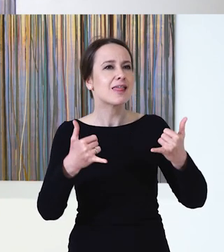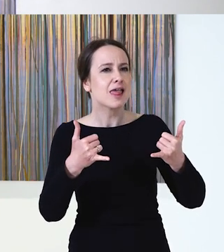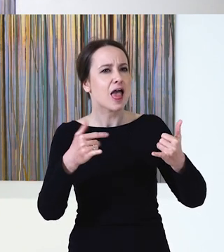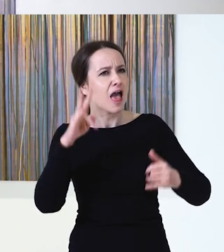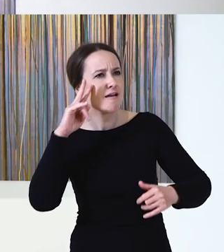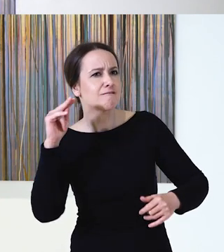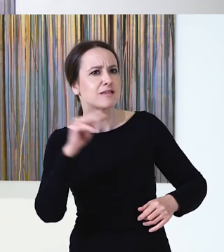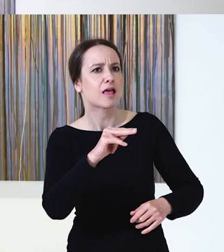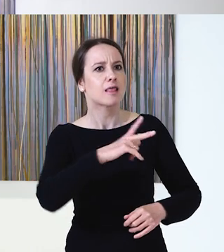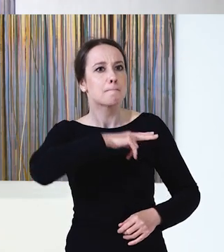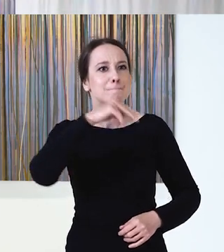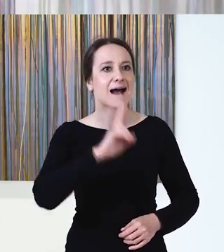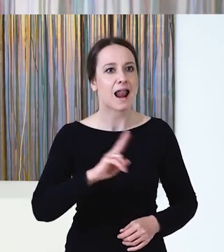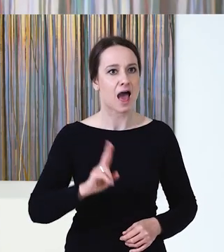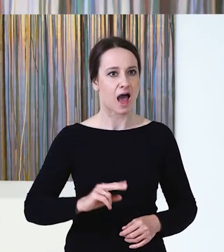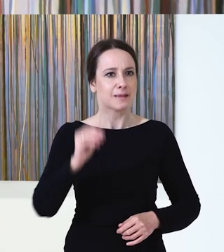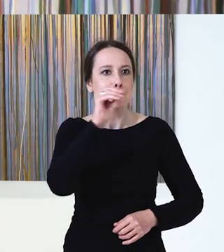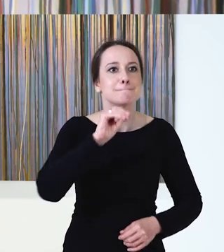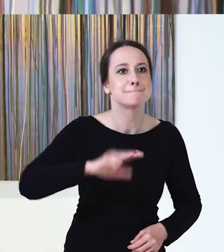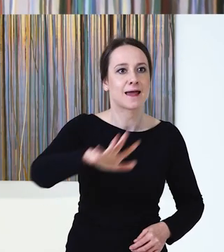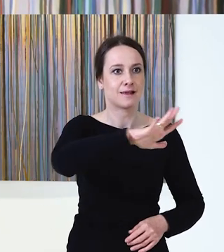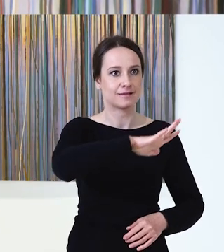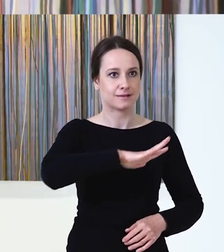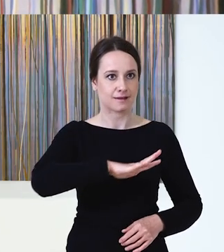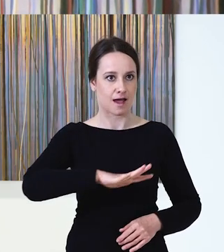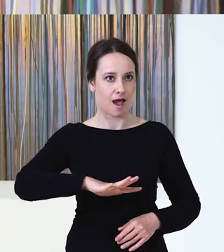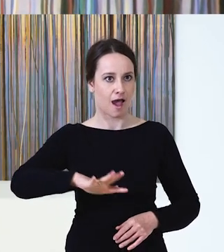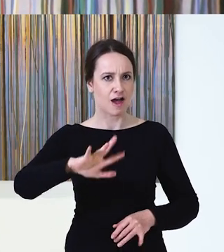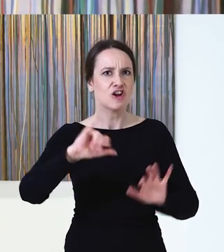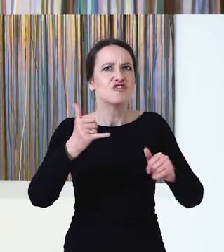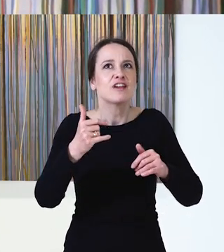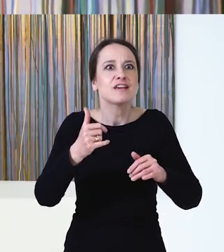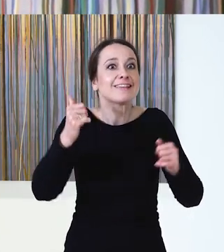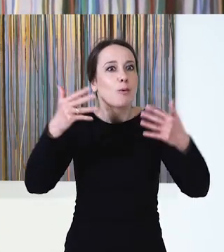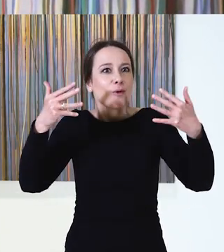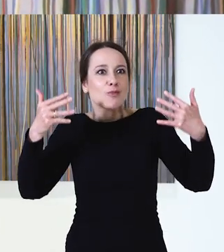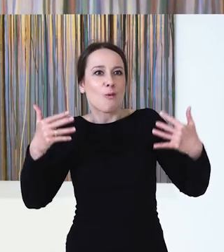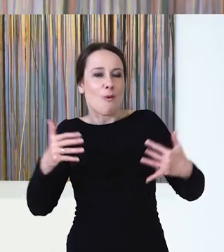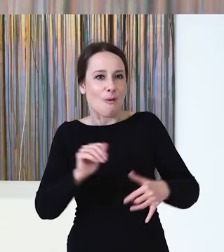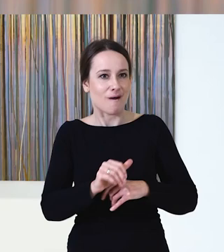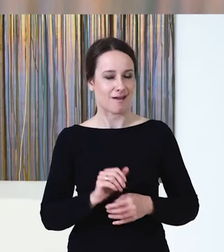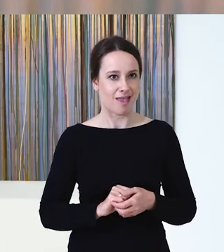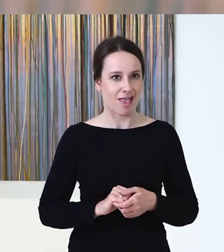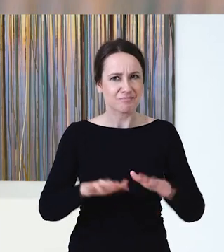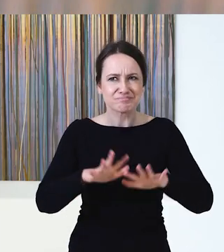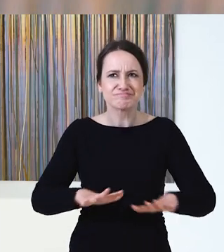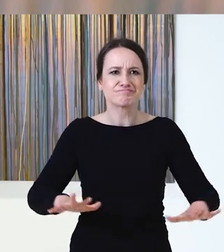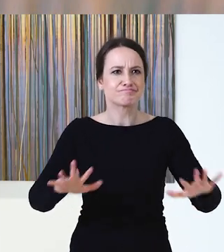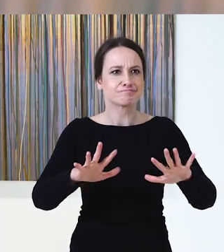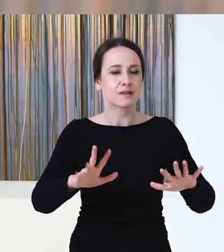takiego malarskiego pejzażu który gdzieś tam się tli w tle artystę interesują